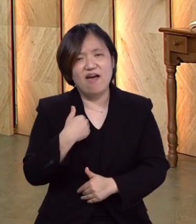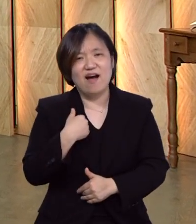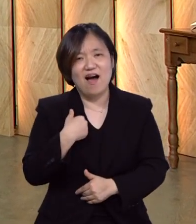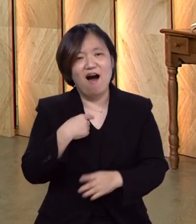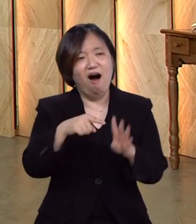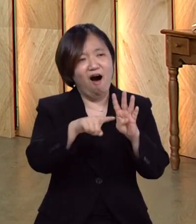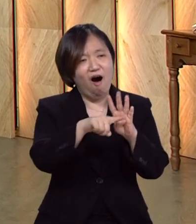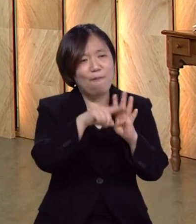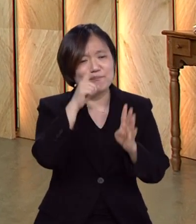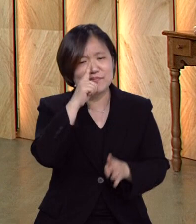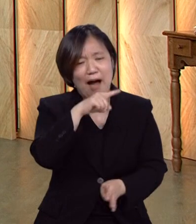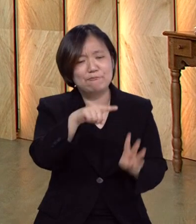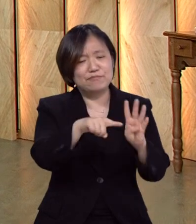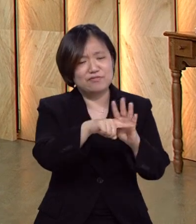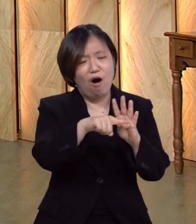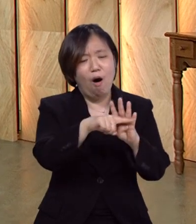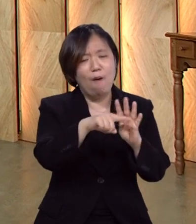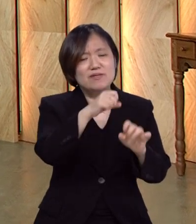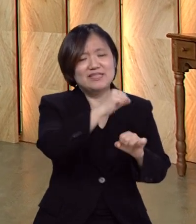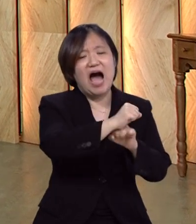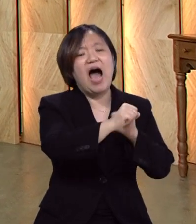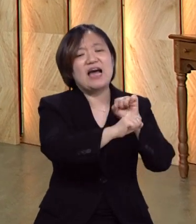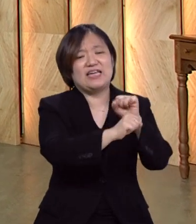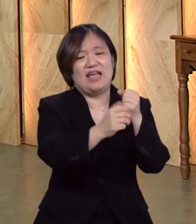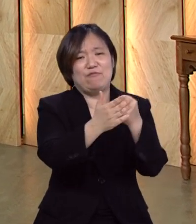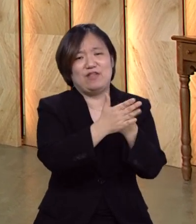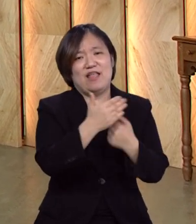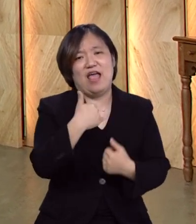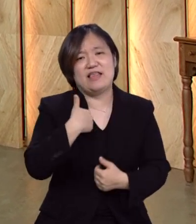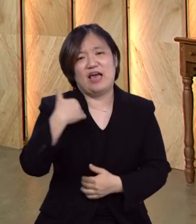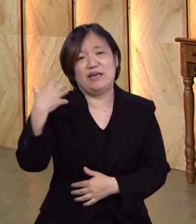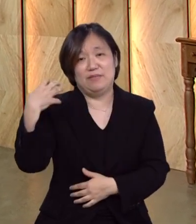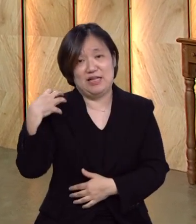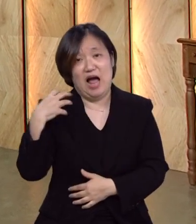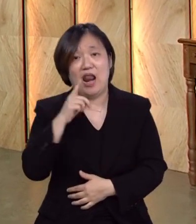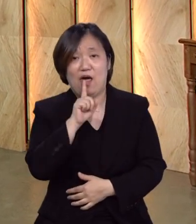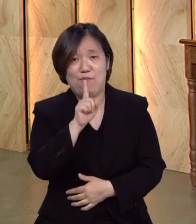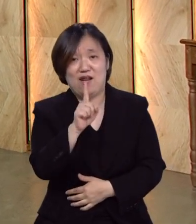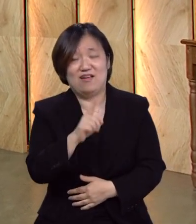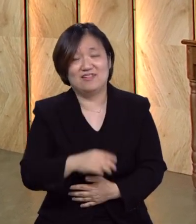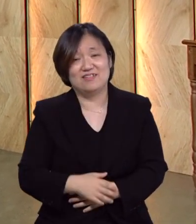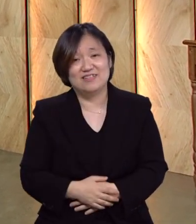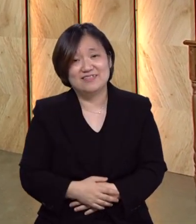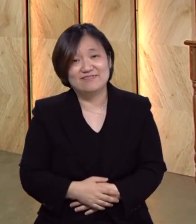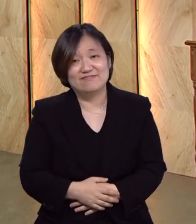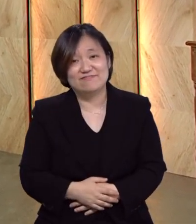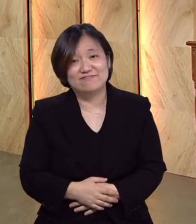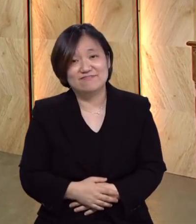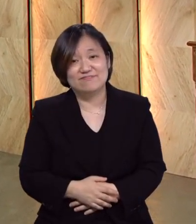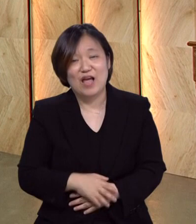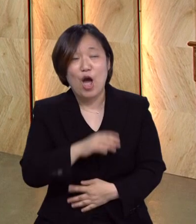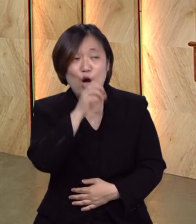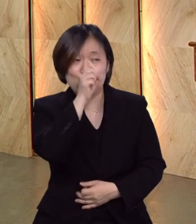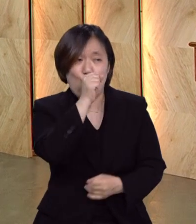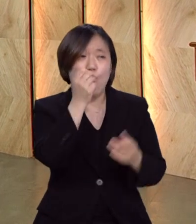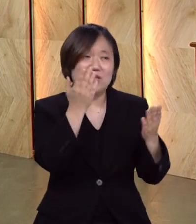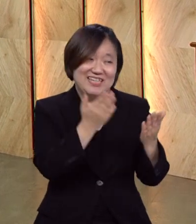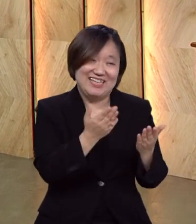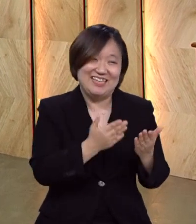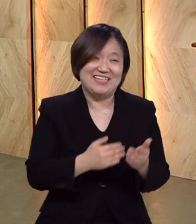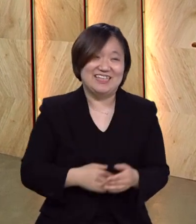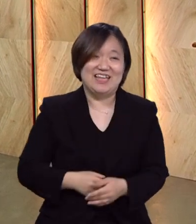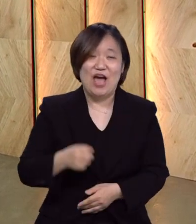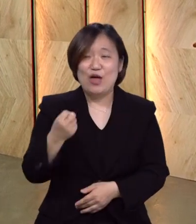필름이 돌아가는 것이다 그래서 제가 늘 말씀드리죠 좋은 일도 나쁜 일도